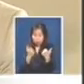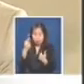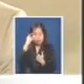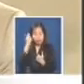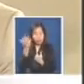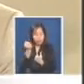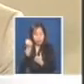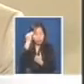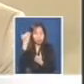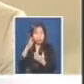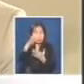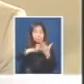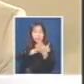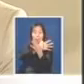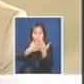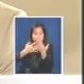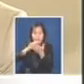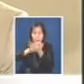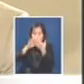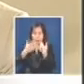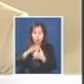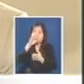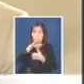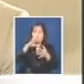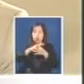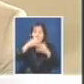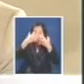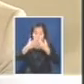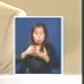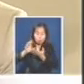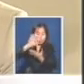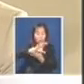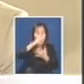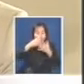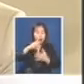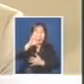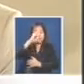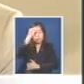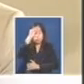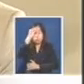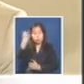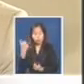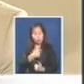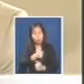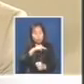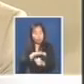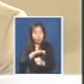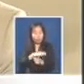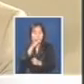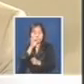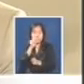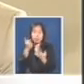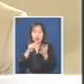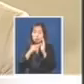งหมดแล้วนะคะในด้านของโดยเฉพาะนักธุรกิจญี่ปุ่นที่ลงทุนในประเทศไทยก็มีความพอใจระดับหนึ่งแต่ยังไงก็ตาม